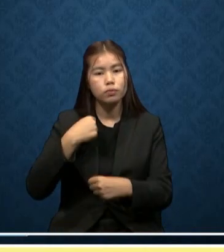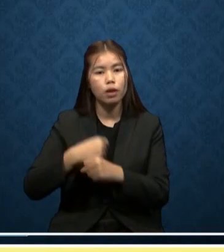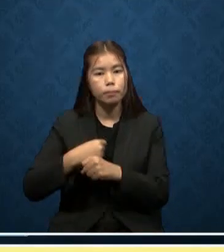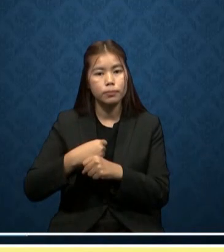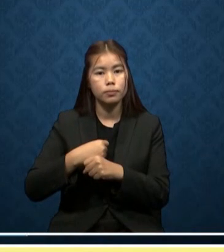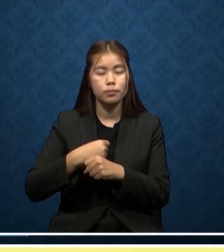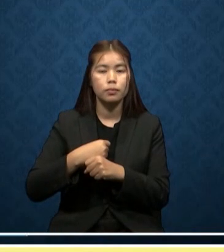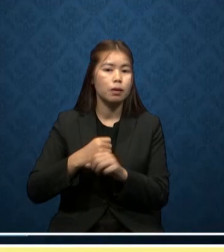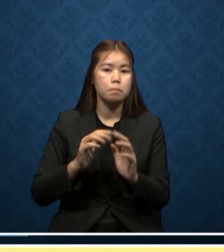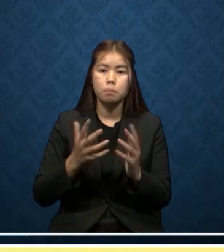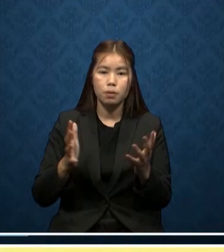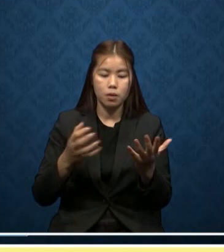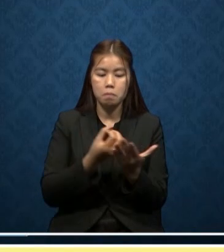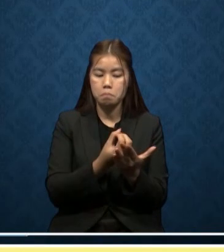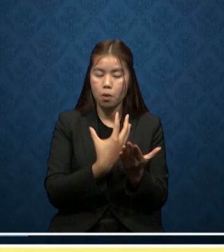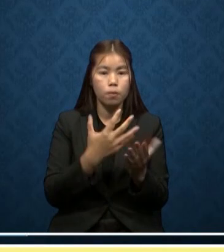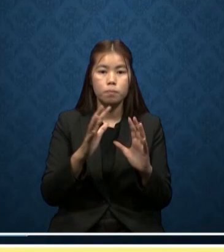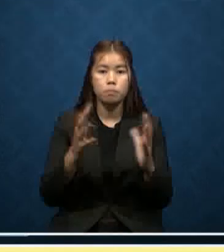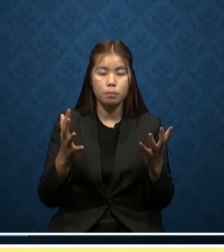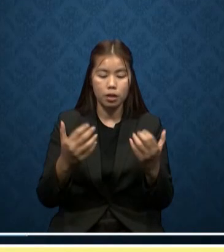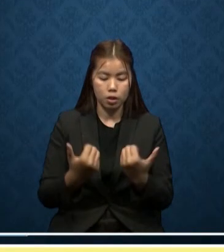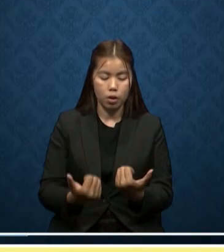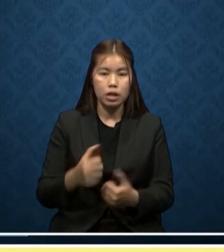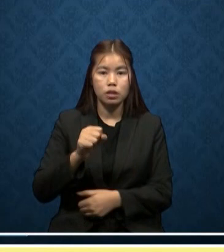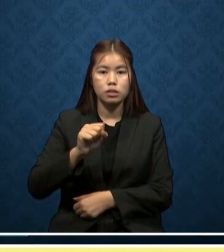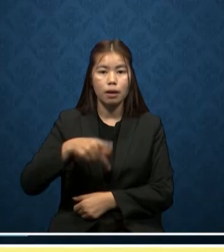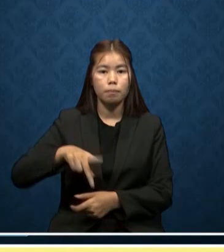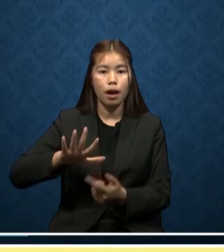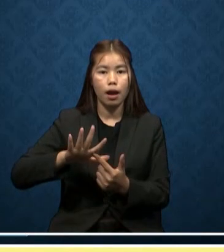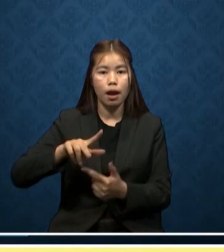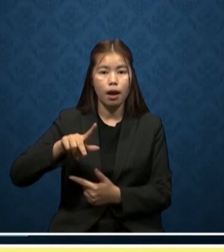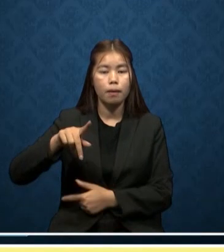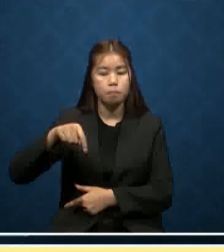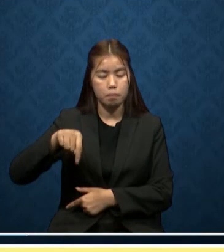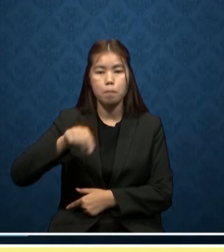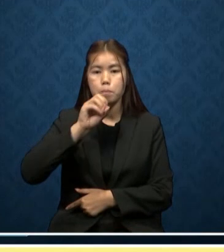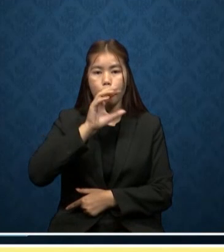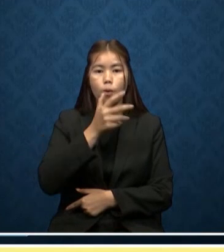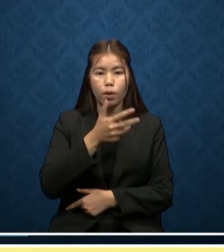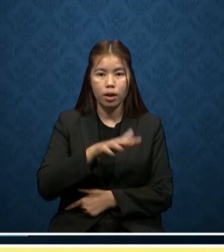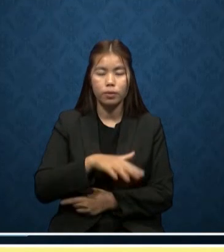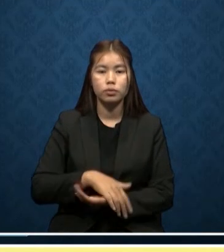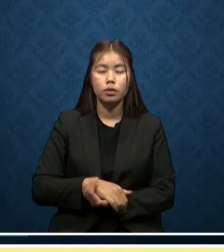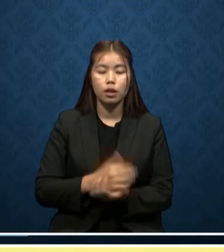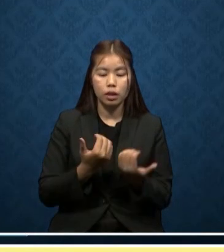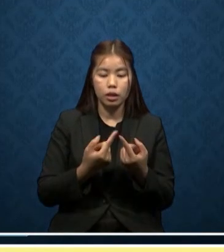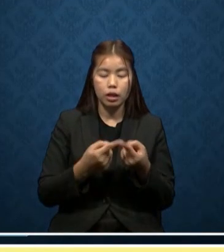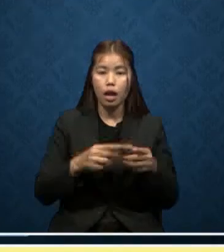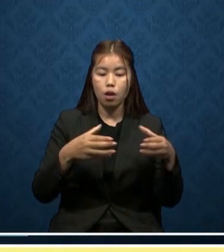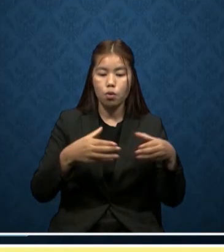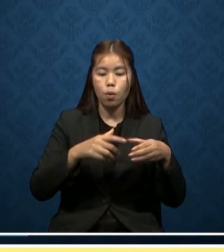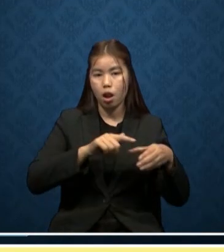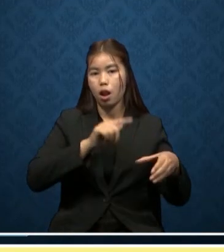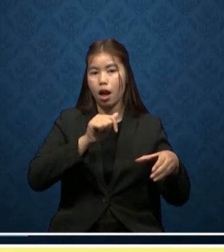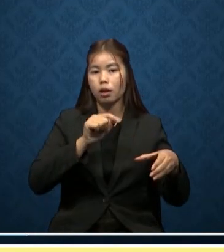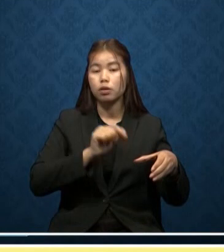นะครับณวันนี้สภาพัฒกำหนดไว้แล้วแต่สิ่งที่หน่วยเจ้าหน่วยรับผิดชอบหลัก